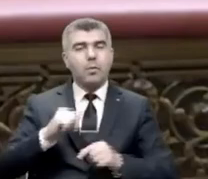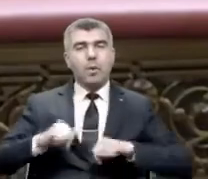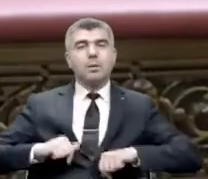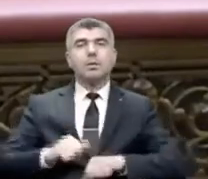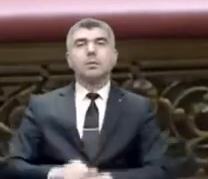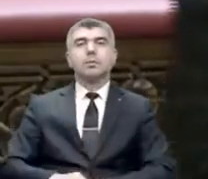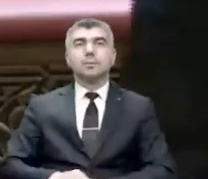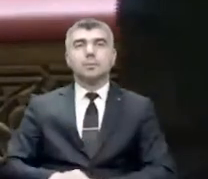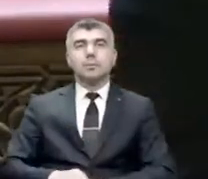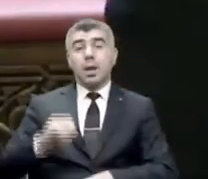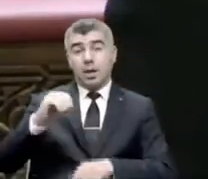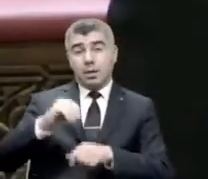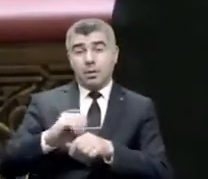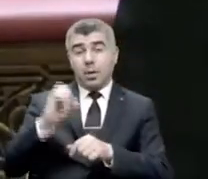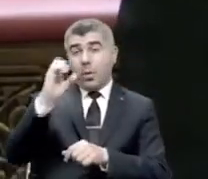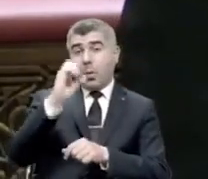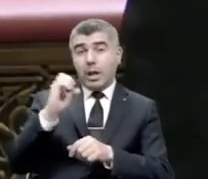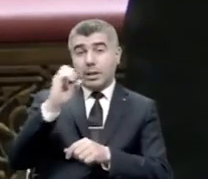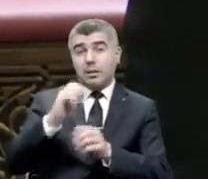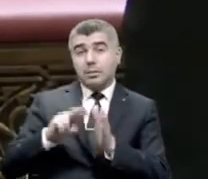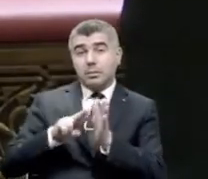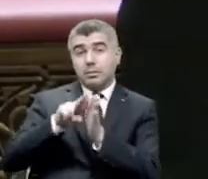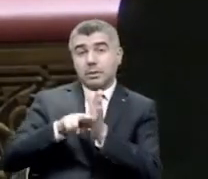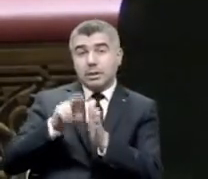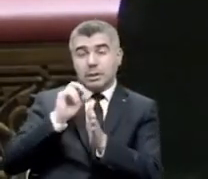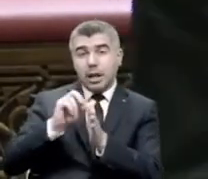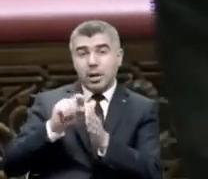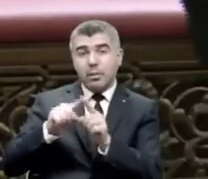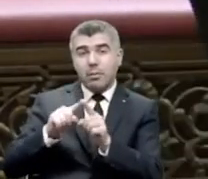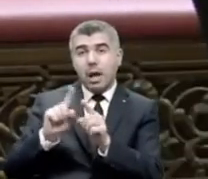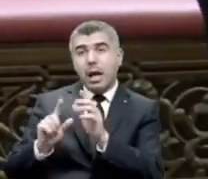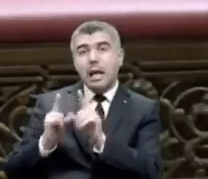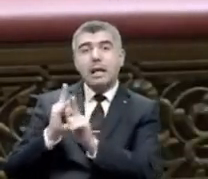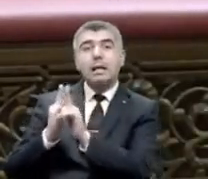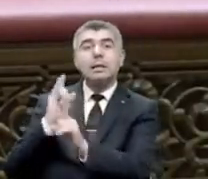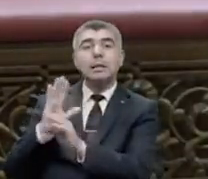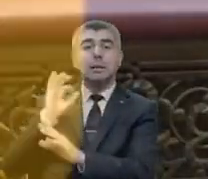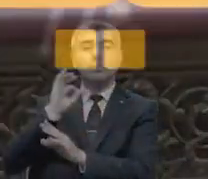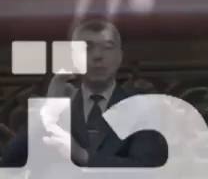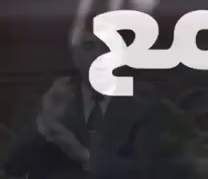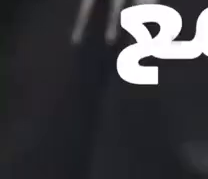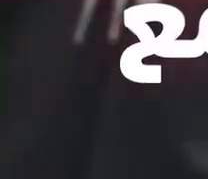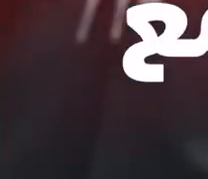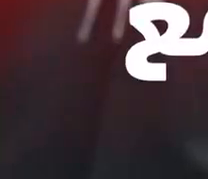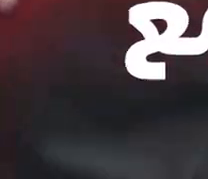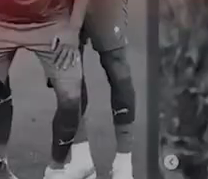فوق هذا الشيء راه جهه درعة فيلالت هي مهد الدوله العلويه الشريفه. وشكرا.